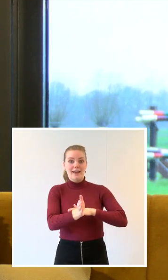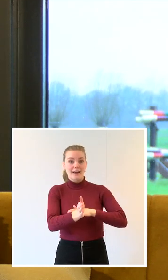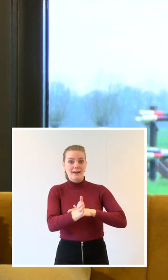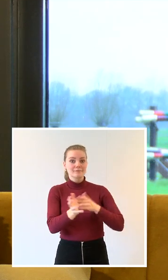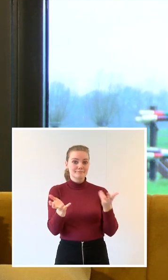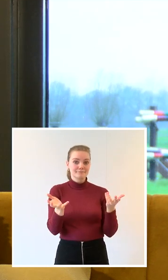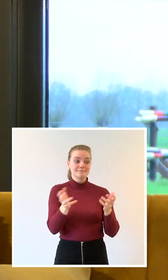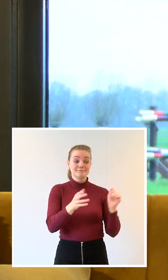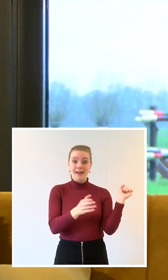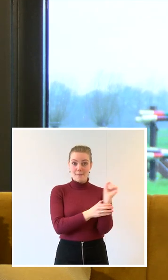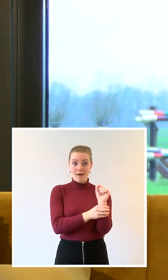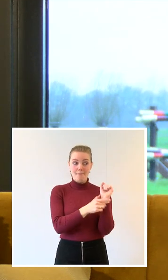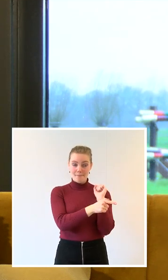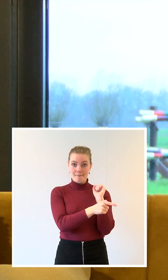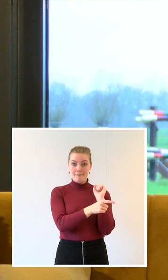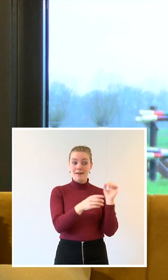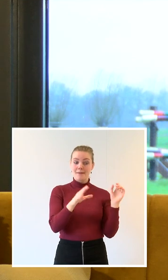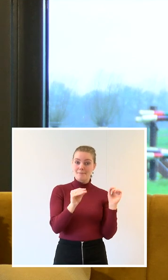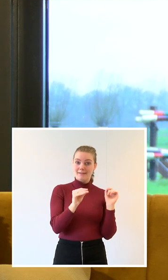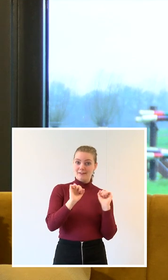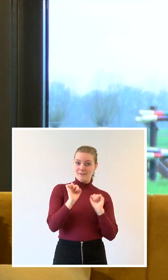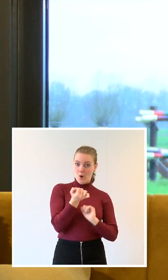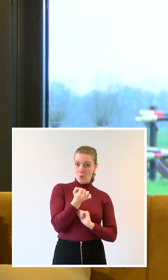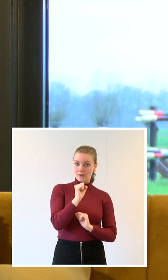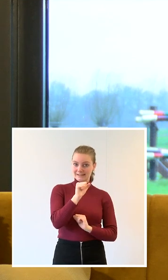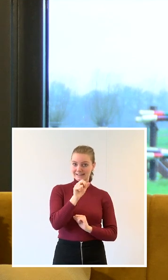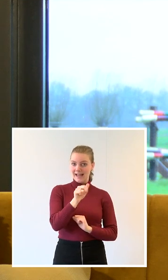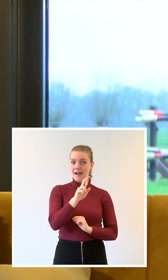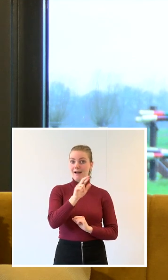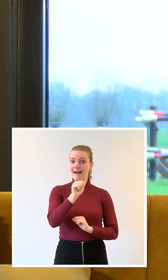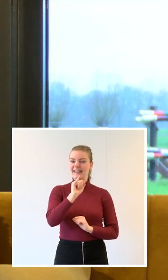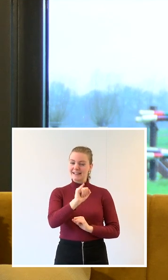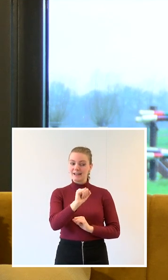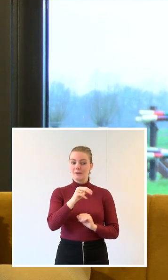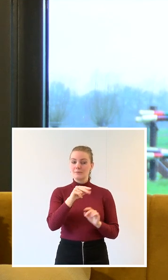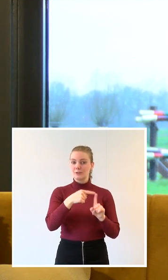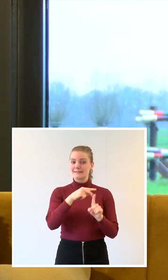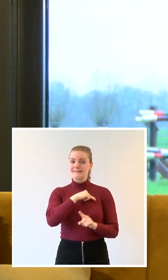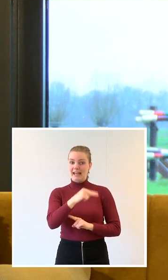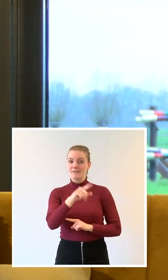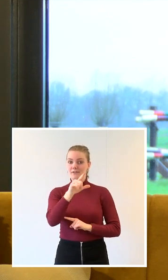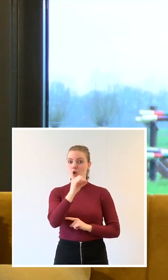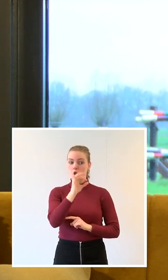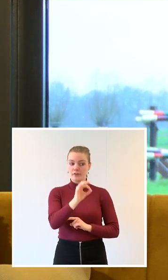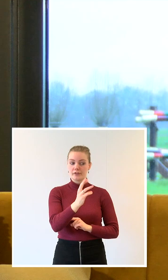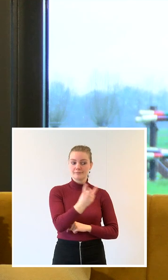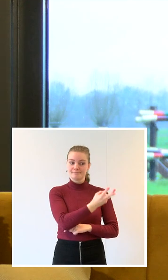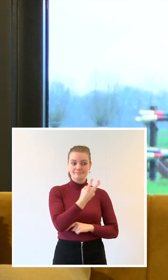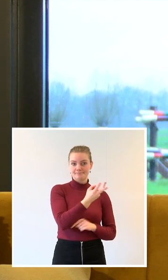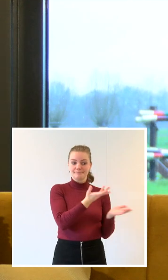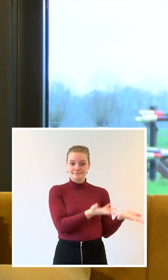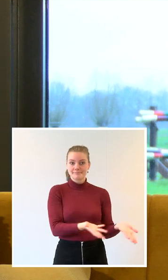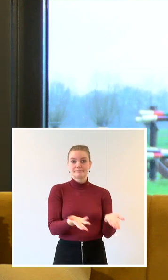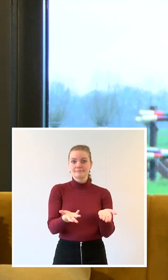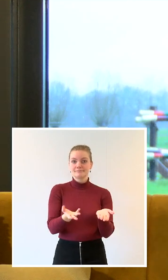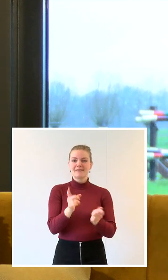vertrekt samen met zijn vrouw Sarai en zijn neef Lot. Maar dat is wel een totaal ander vertrek. Dat is niet het